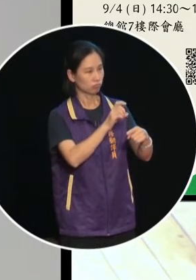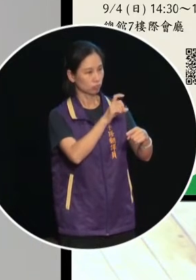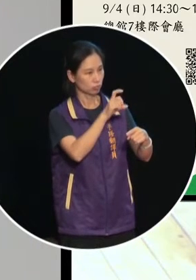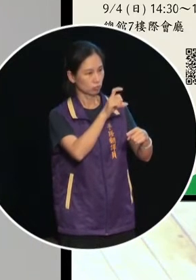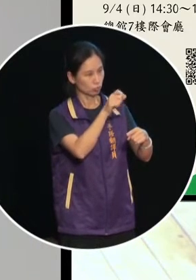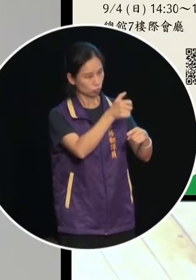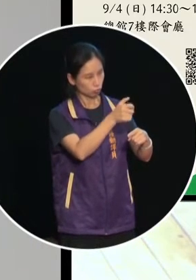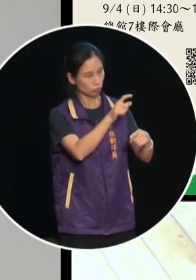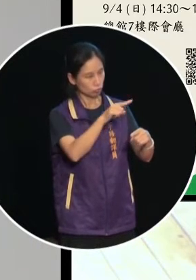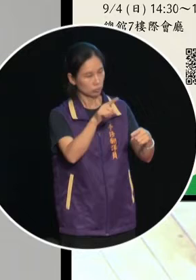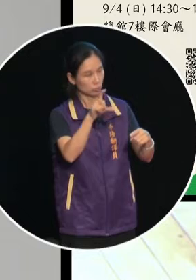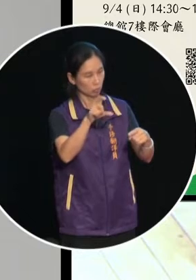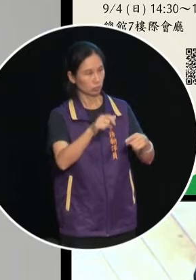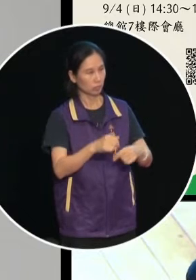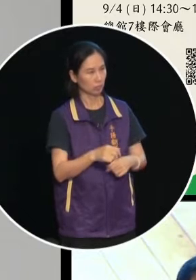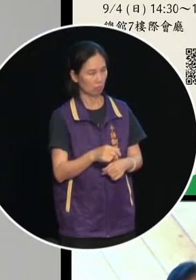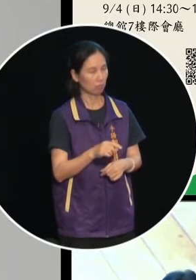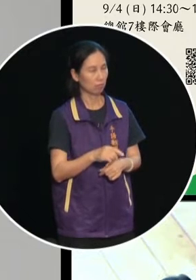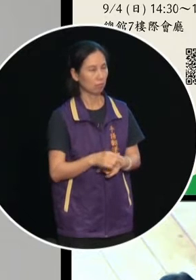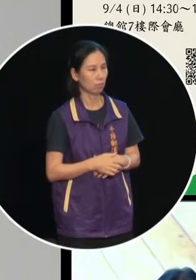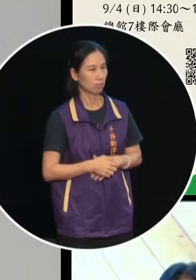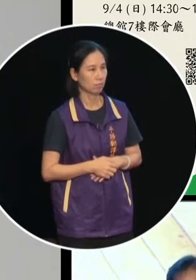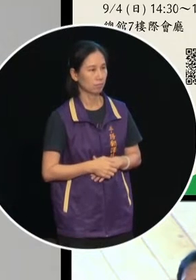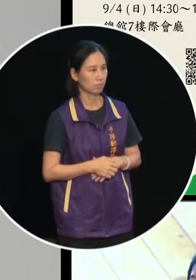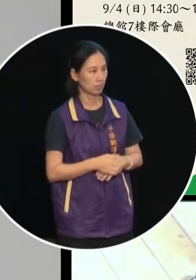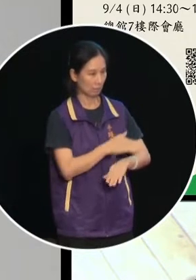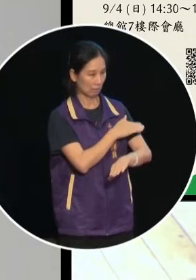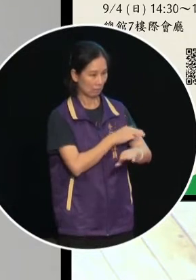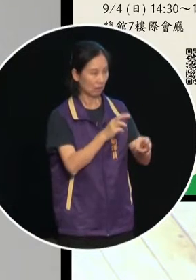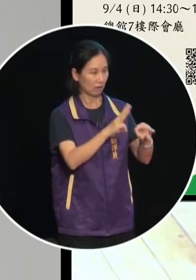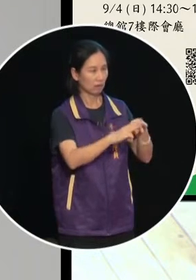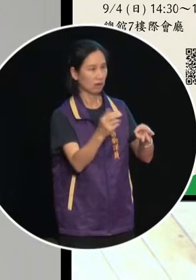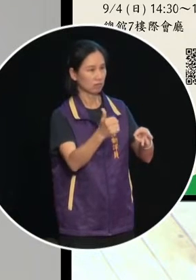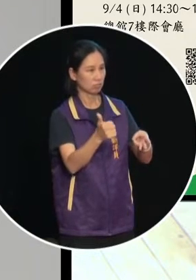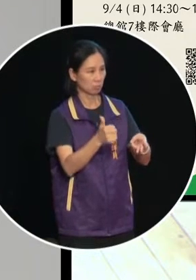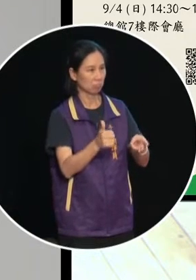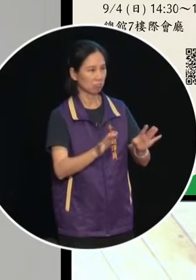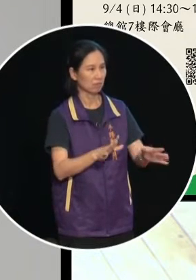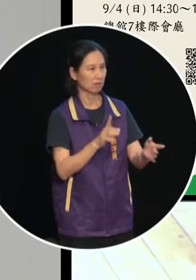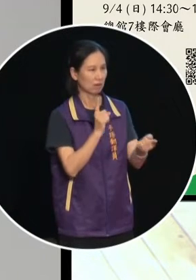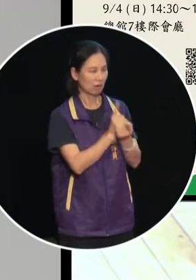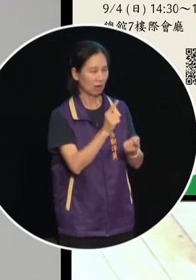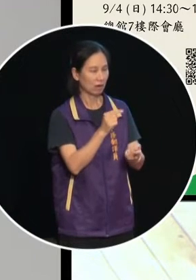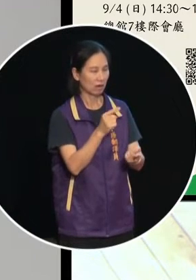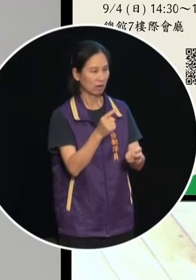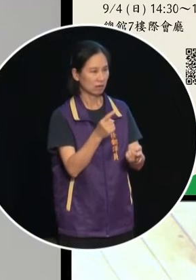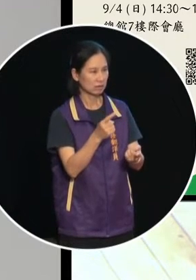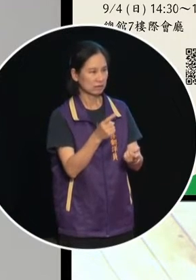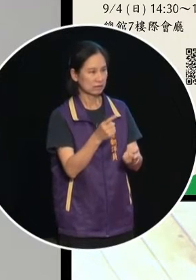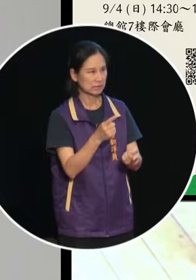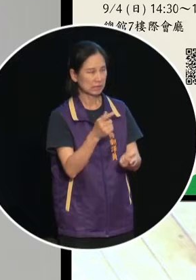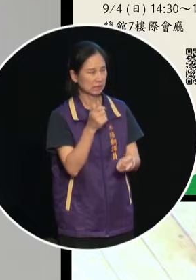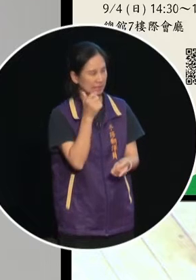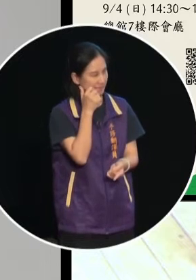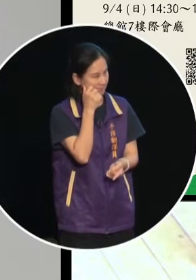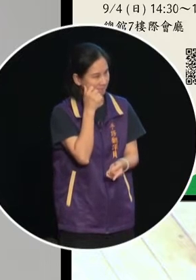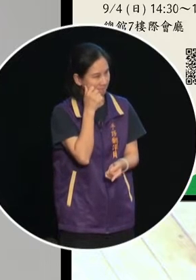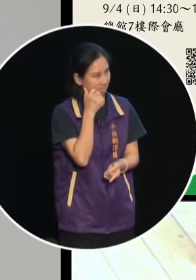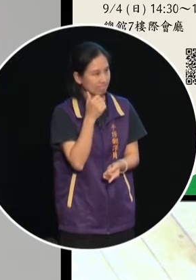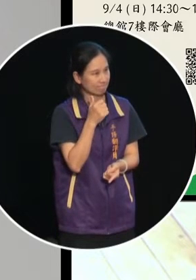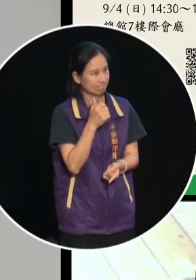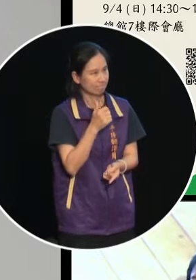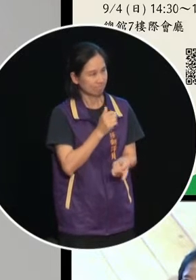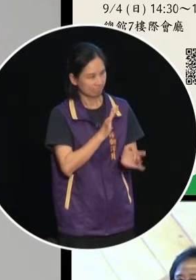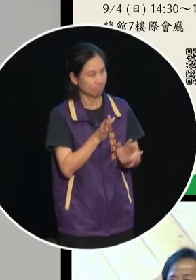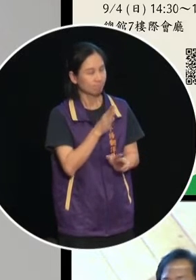境，这很明显。所以安田先生也面临困境。那这个未